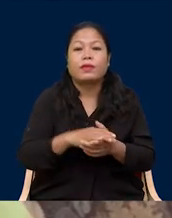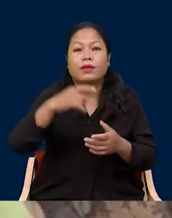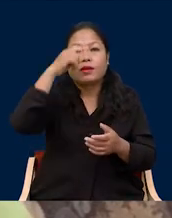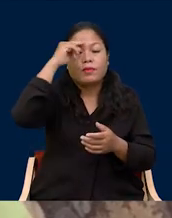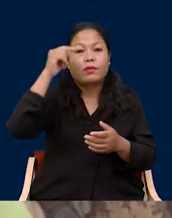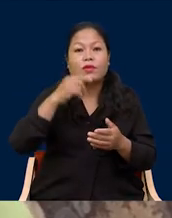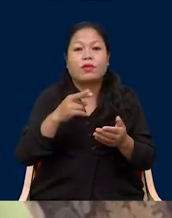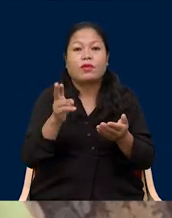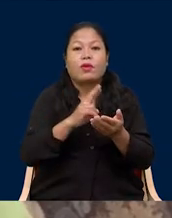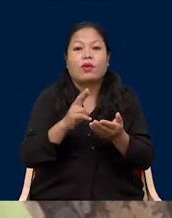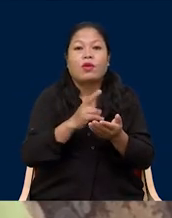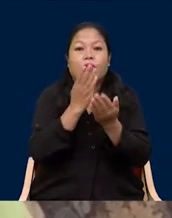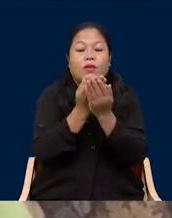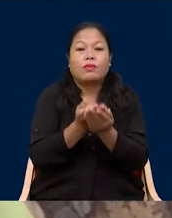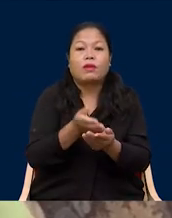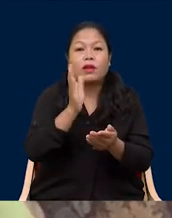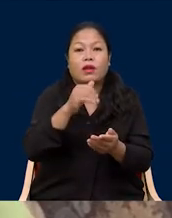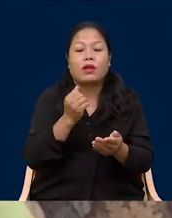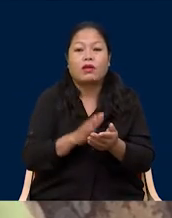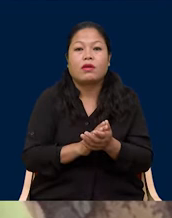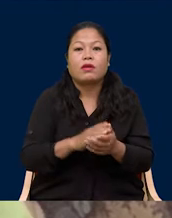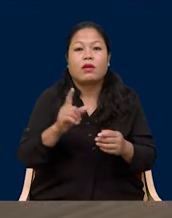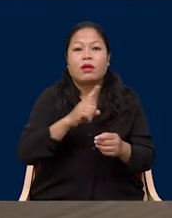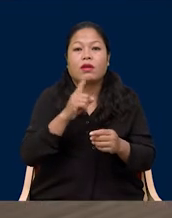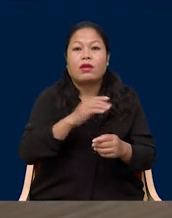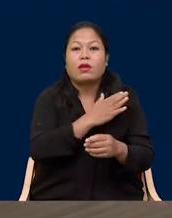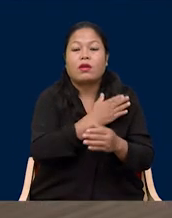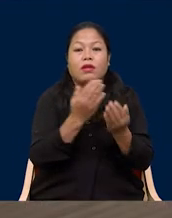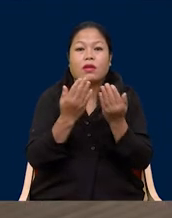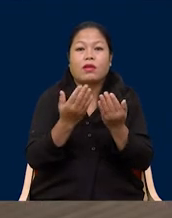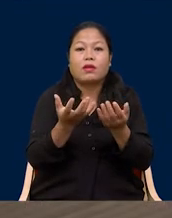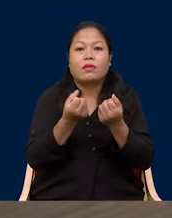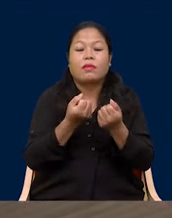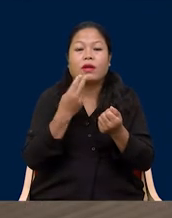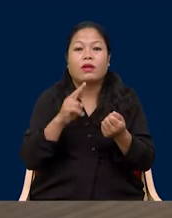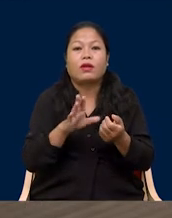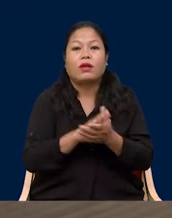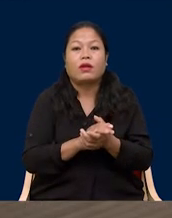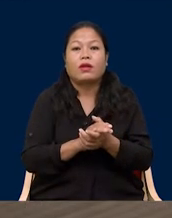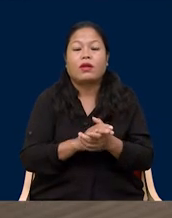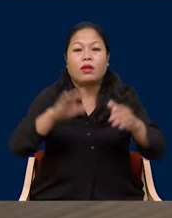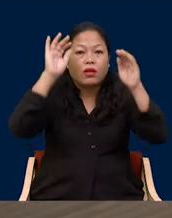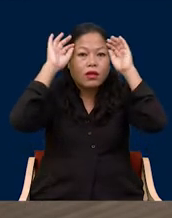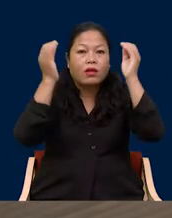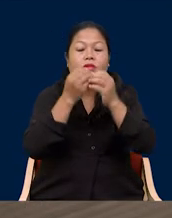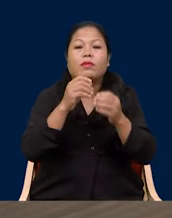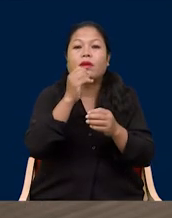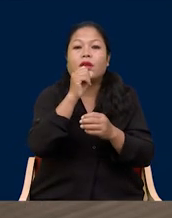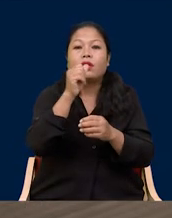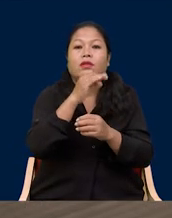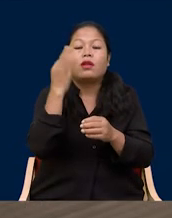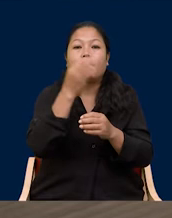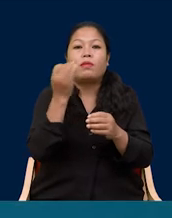एउटा चाहिँ वैज्ञानिक प्रतिवेदन आएको थियो जुनले चाहिँ राम्रो मिडिया अटेन्सन पनि पाएको थियो भनौँ न। यो